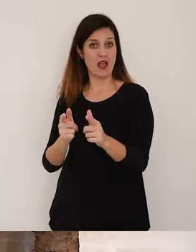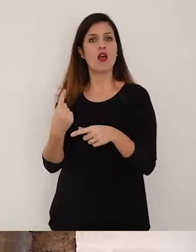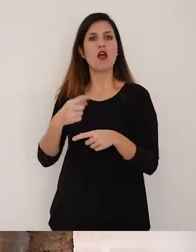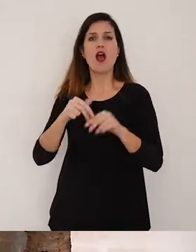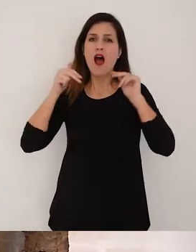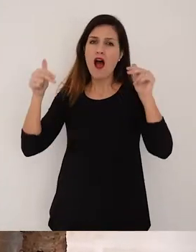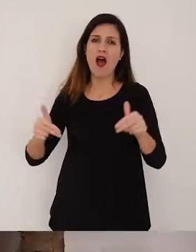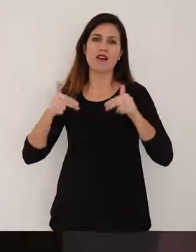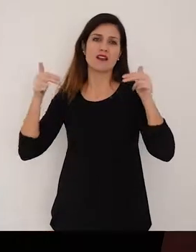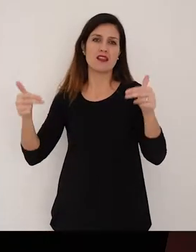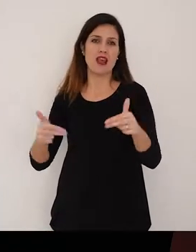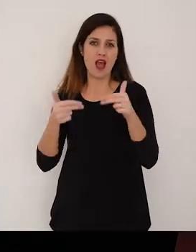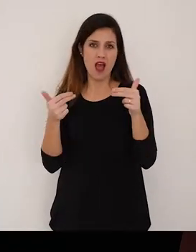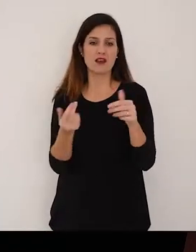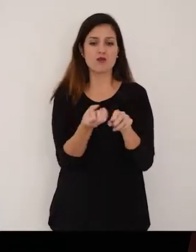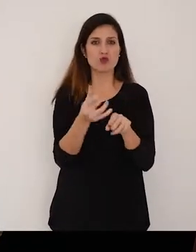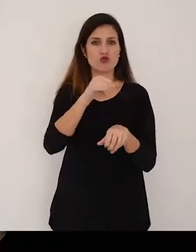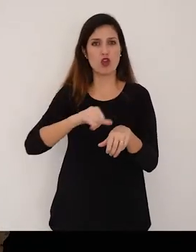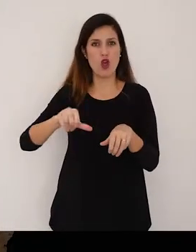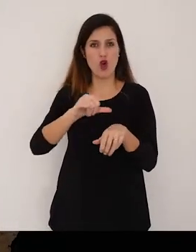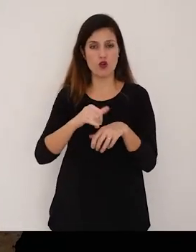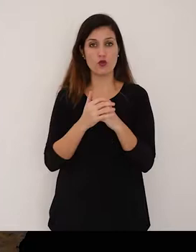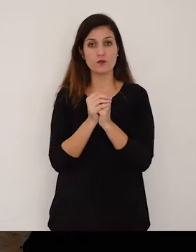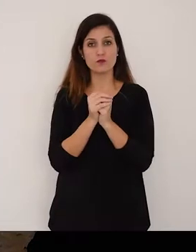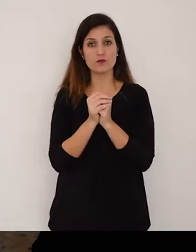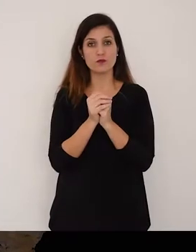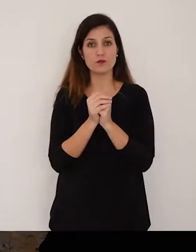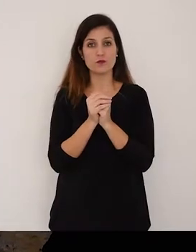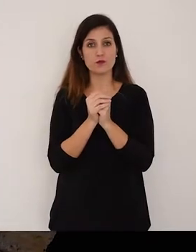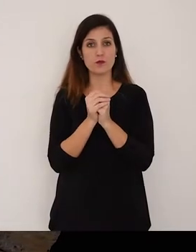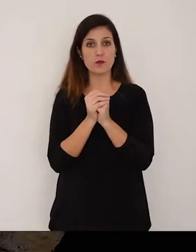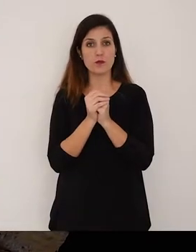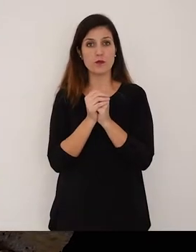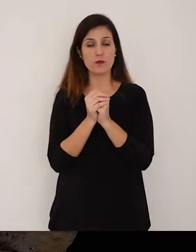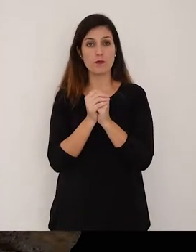che ha animato la società miggianese per diversi secoli.